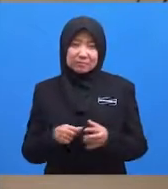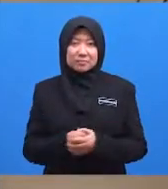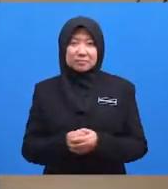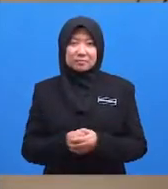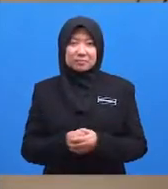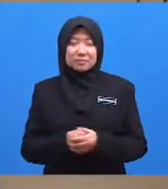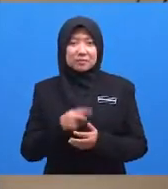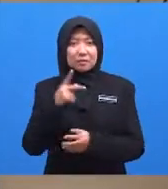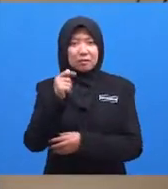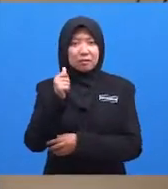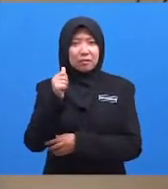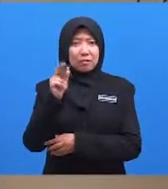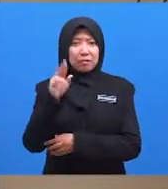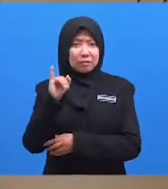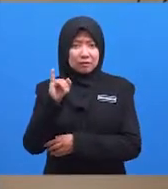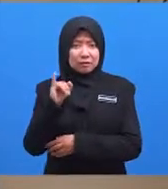Kari ayam?